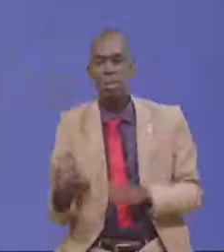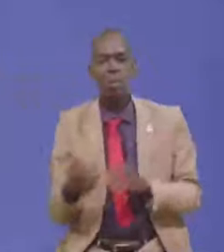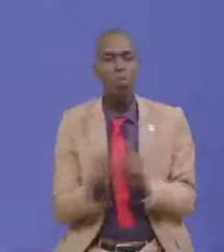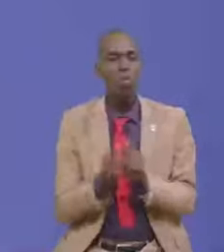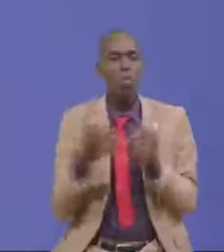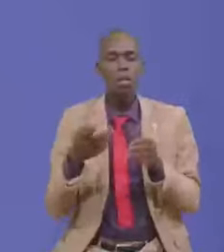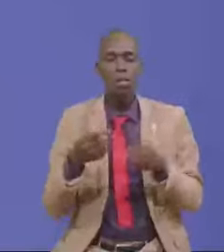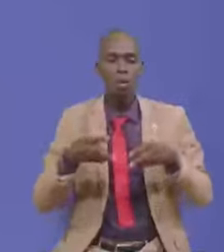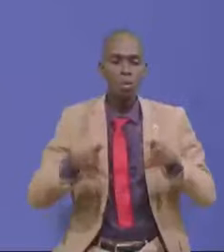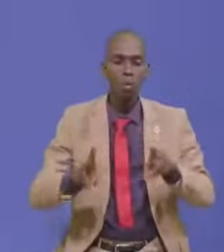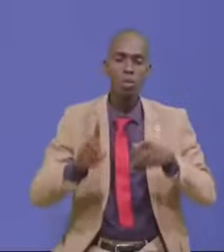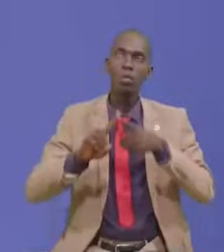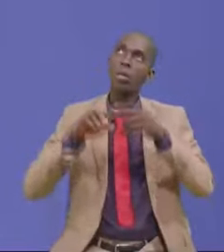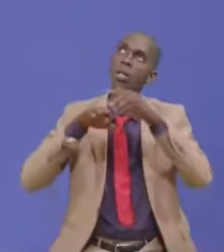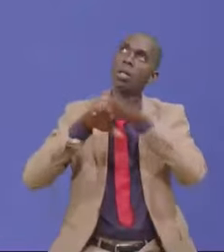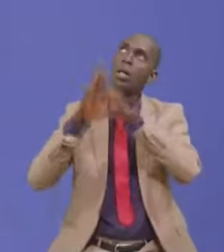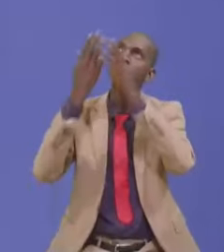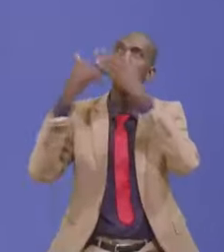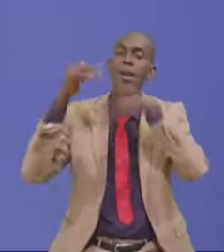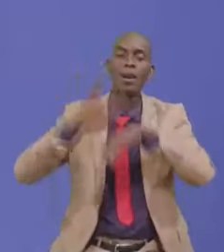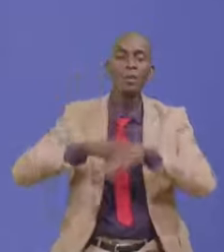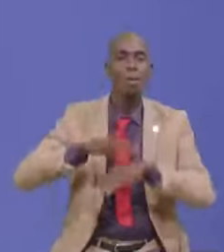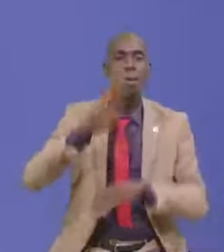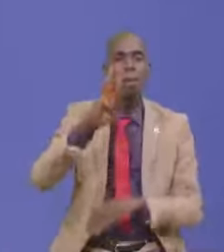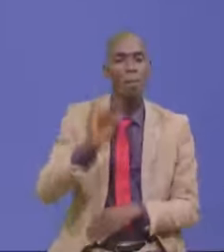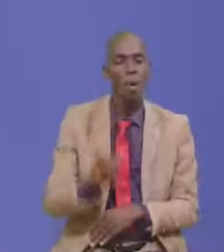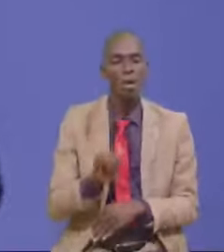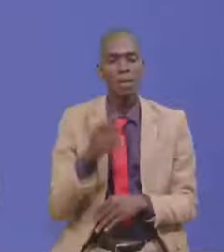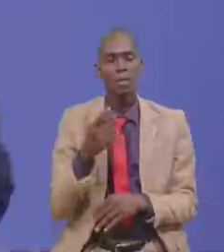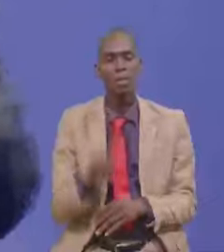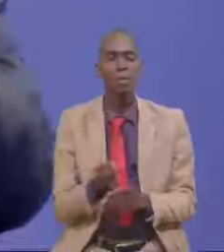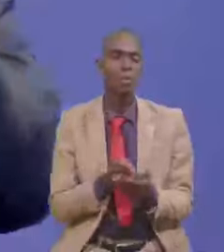Sans une voie tracée pour aller au ciel par la vérité.